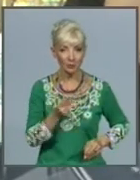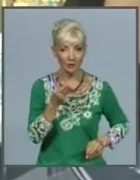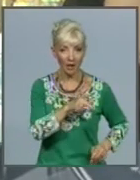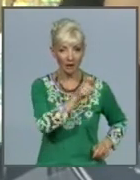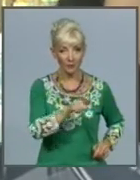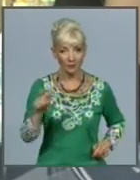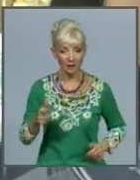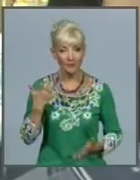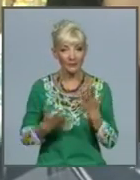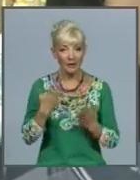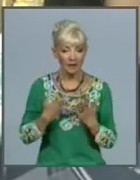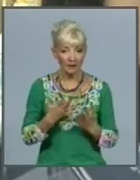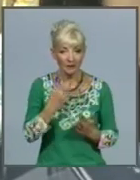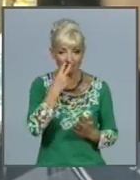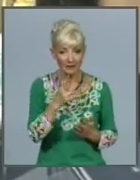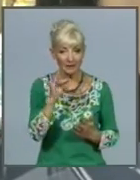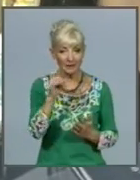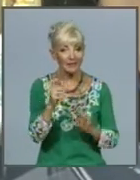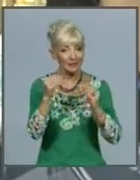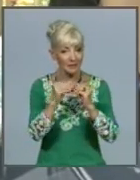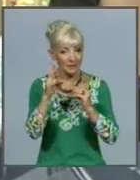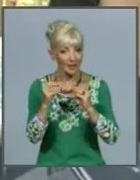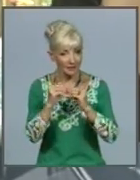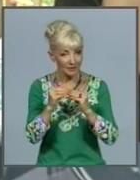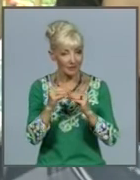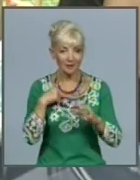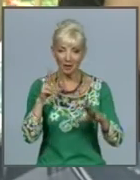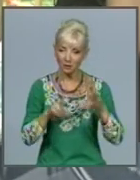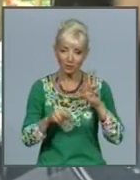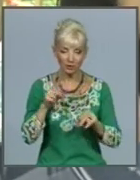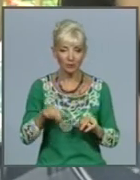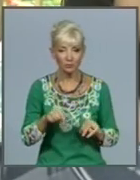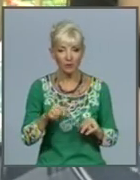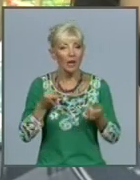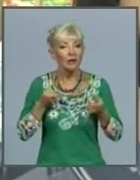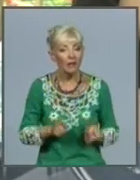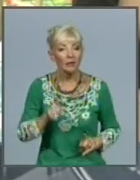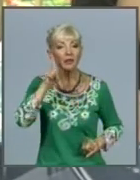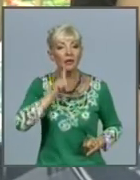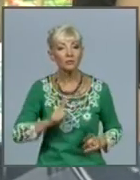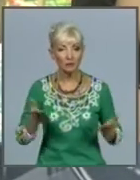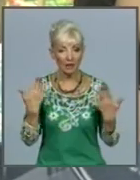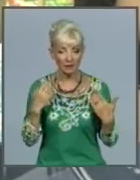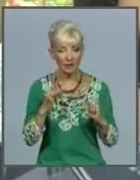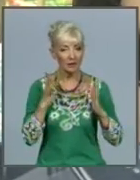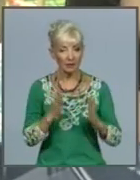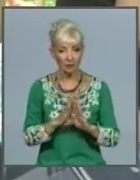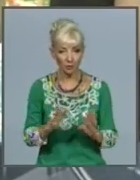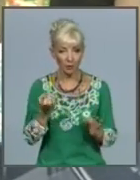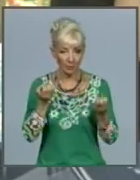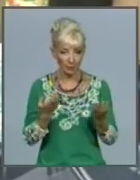10 на 10, я вважаю, тому що тут реально комфортно стало відпочити з дітьми, і не тільки просто пройтись вечором з